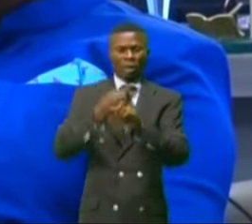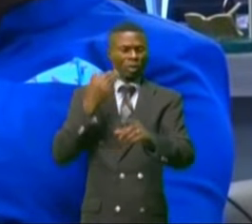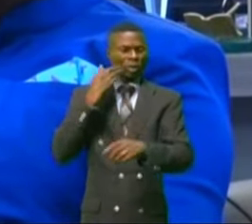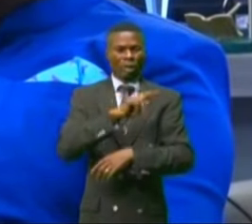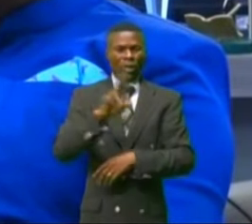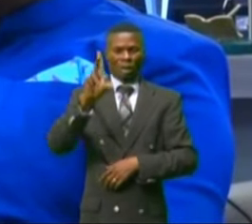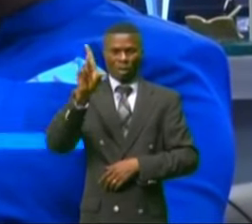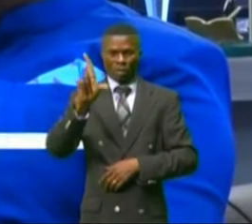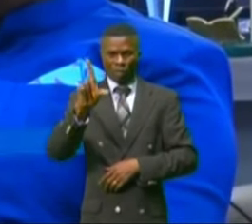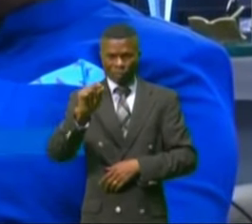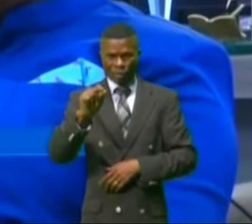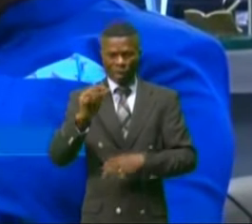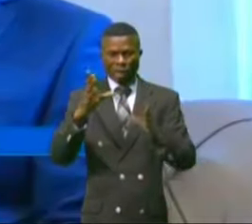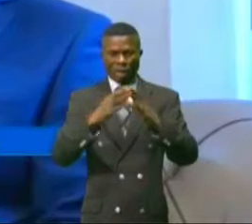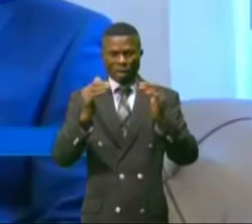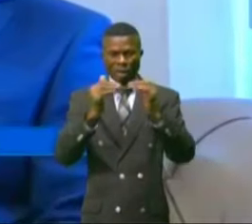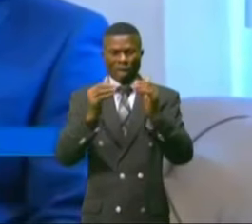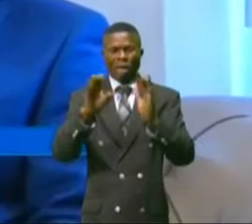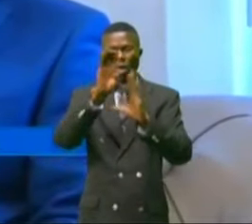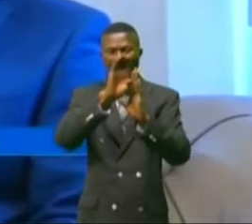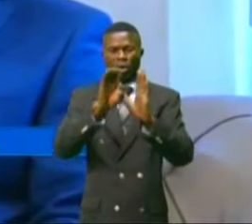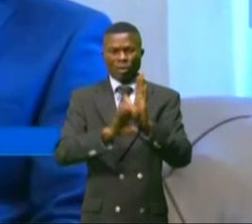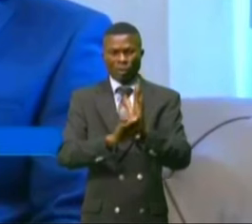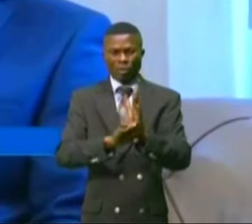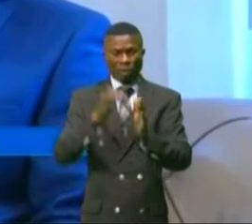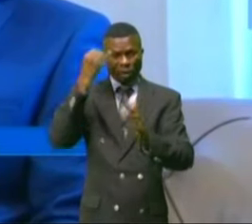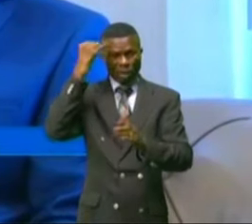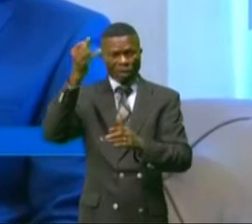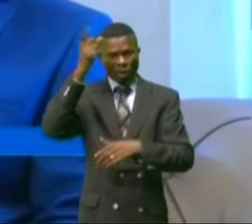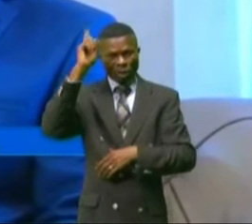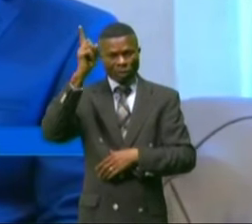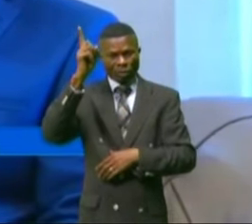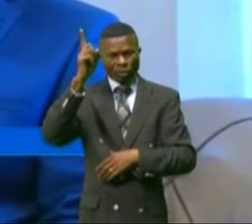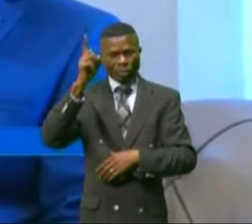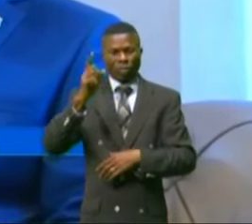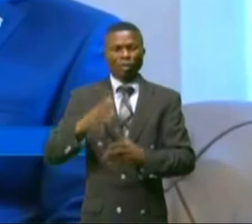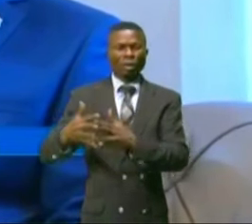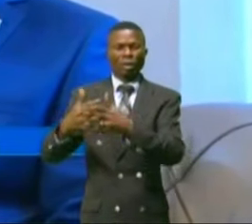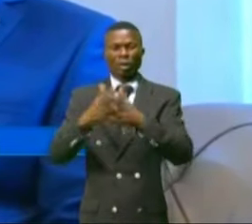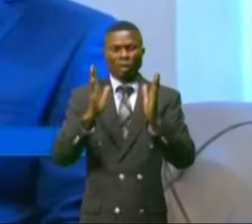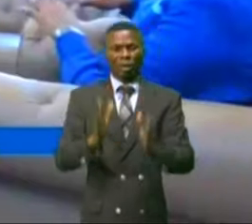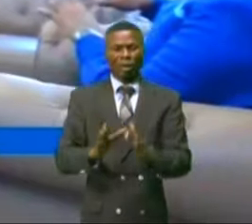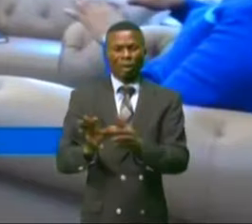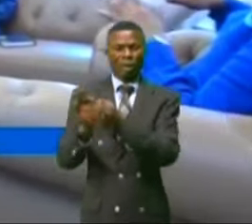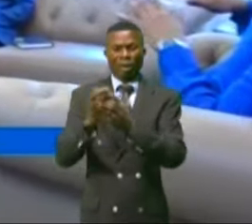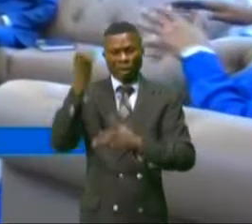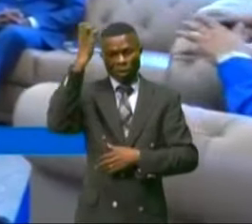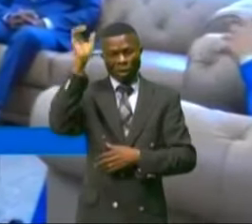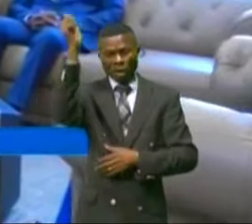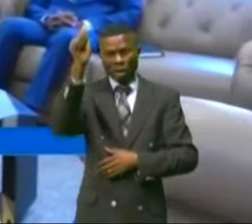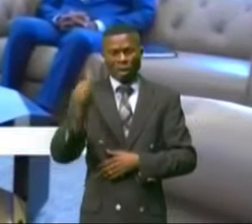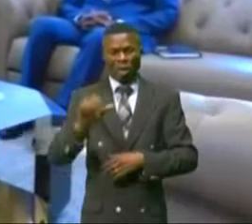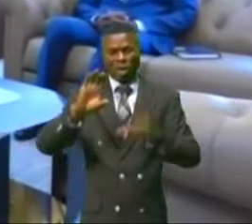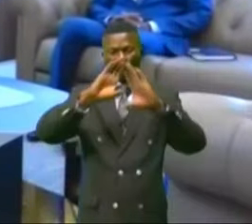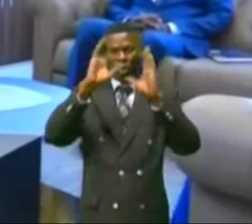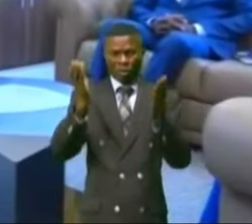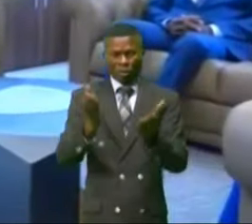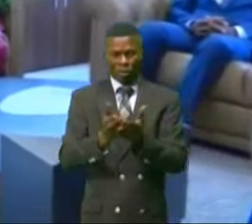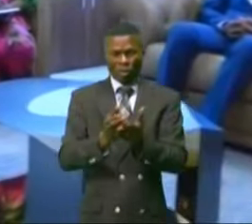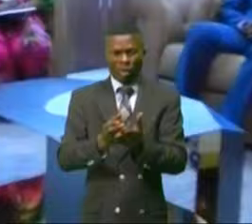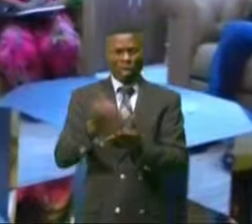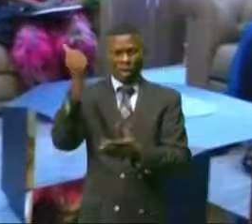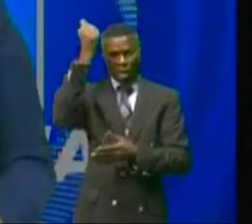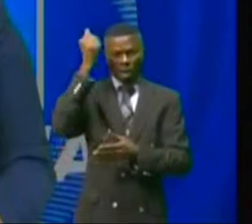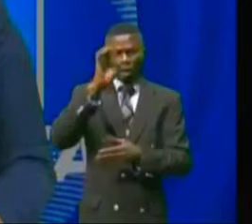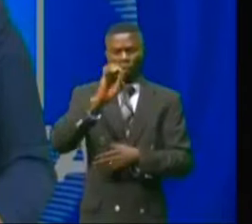en conformité avec la Constitution et dans l'option levée par les Nations Unies, l'Union africaine et la Communauté de développement de l'Afrique